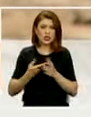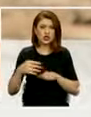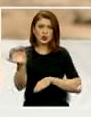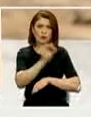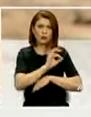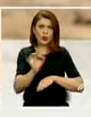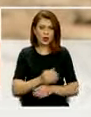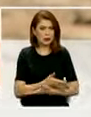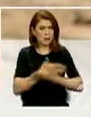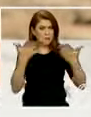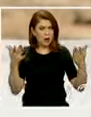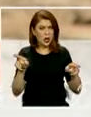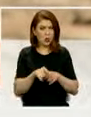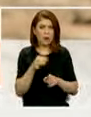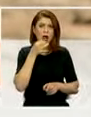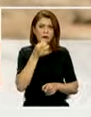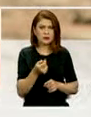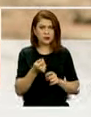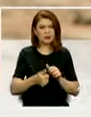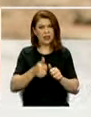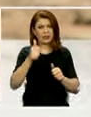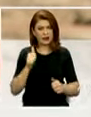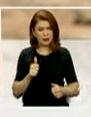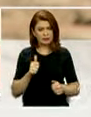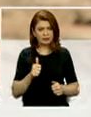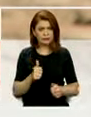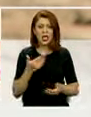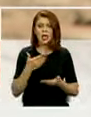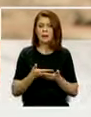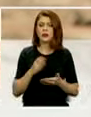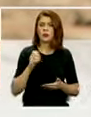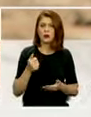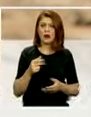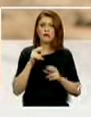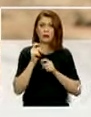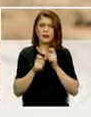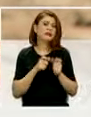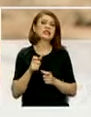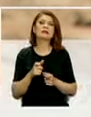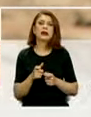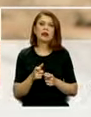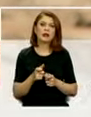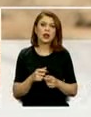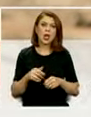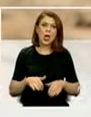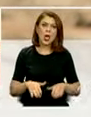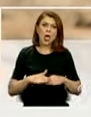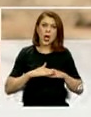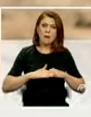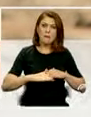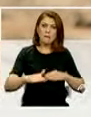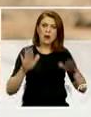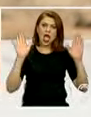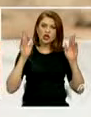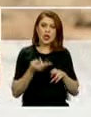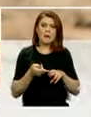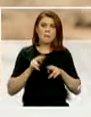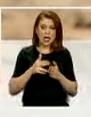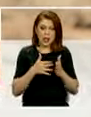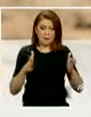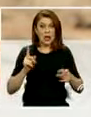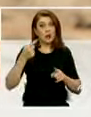proiect de mare anvergură, așa cum ai zis și tu puțin mai devreme. Și asta pentru că vorbim despre plaje mai late și despre plaje nou